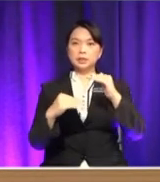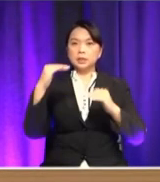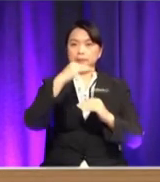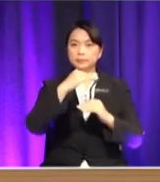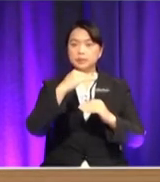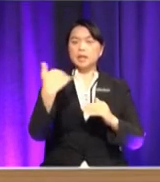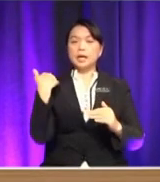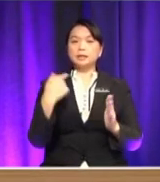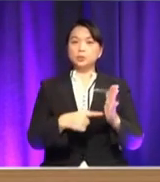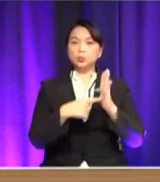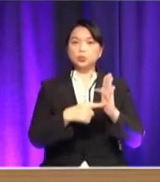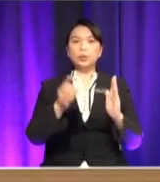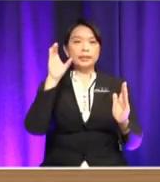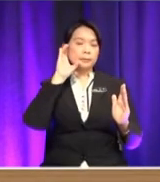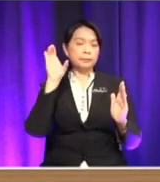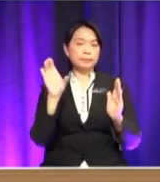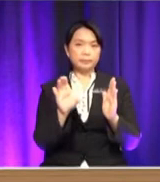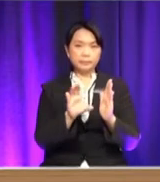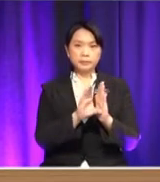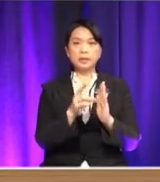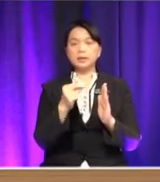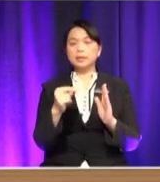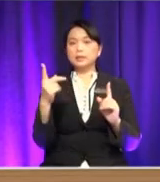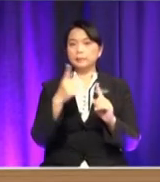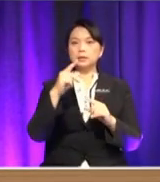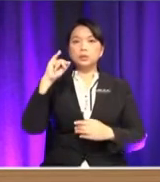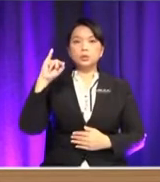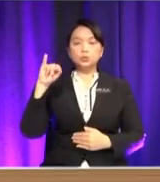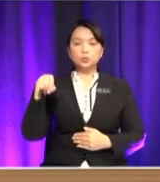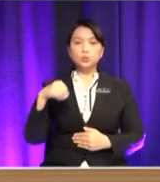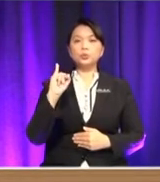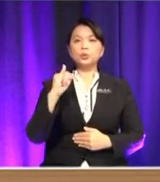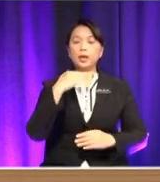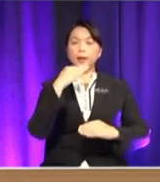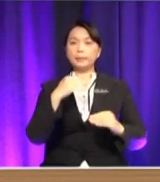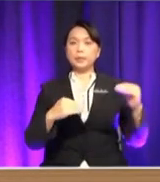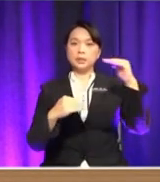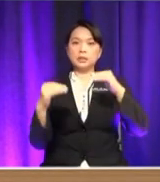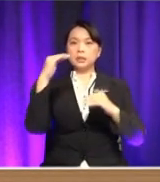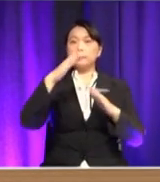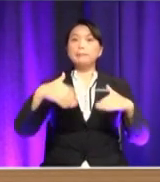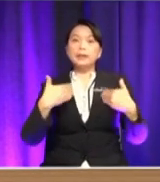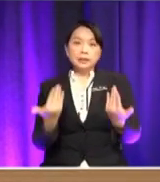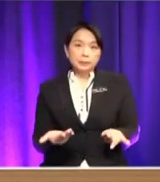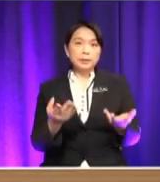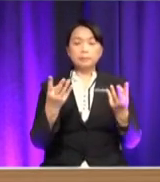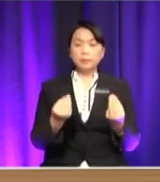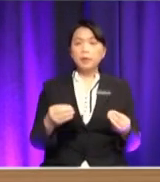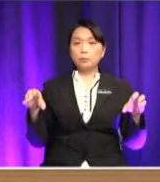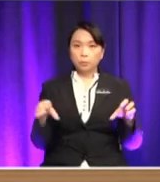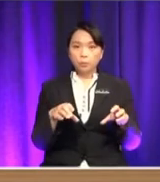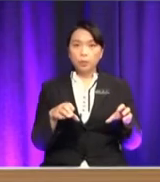memberi gambaran khusus kepada juru Bina Bagaimana Tasku pembinaannya akan dibuat ditapak